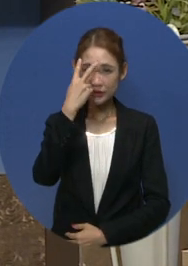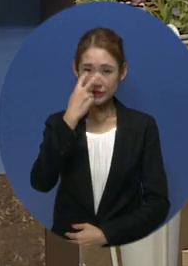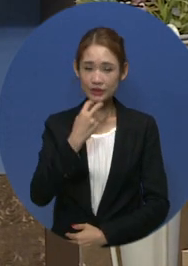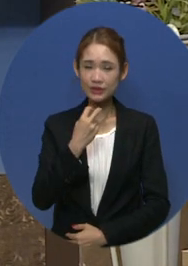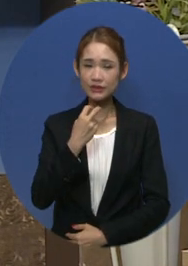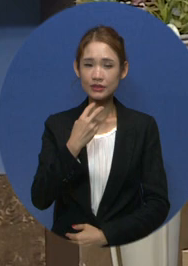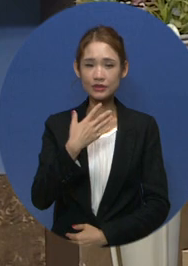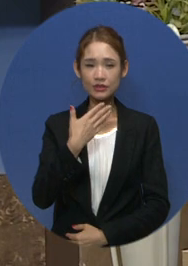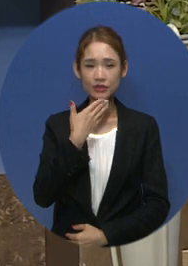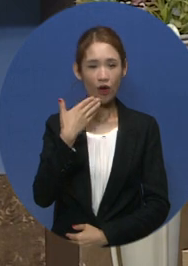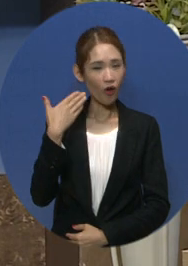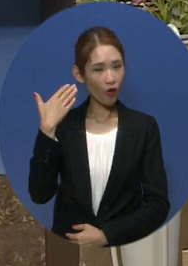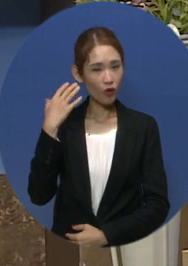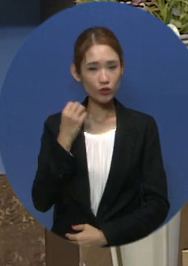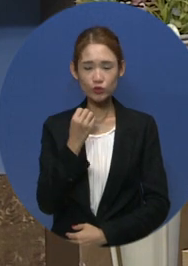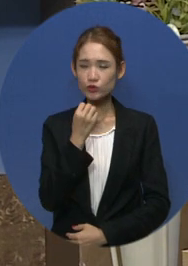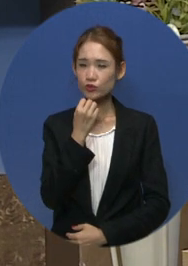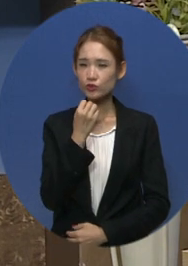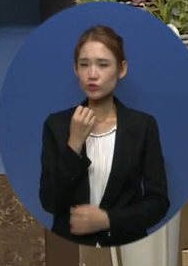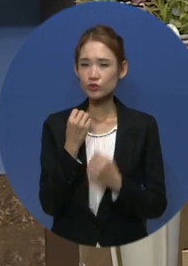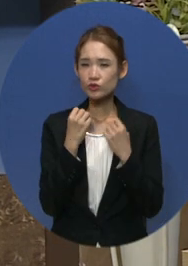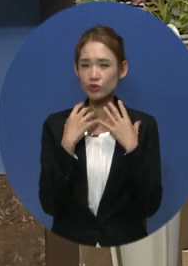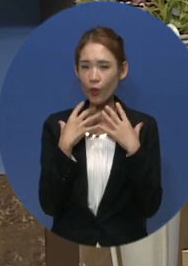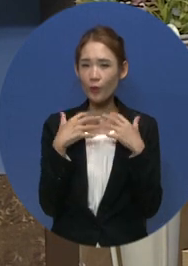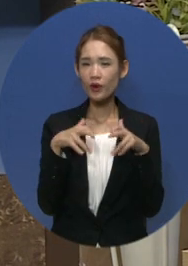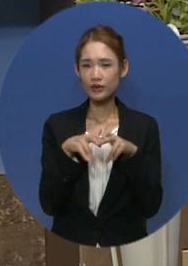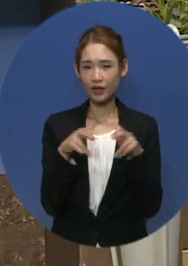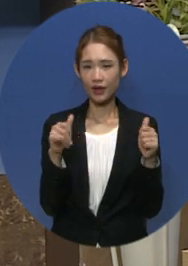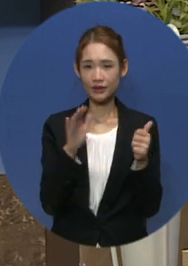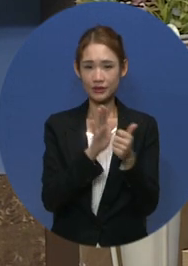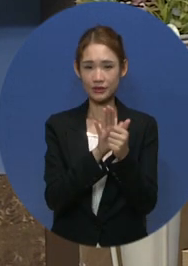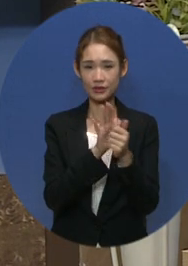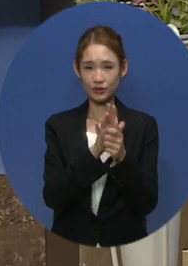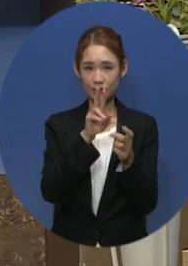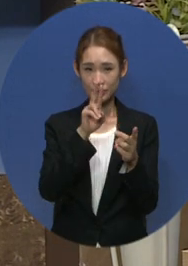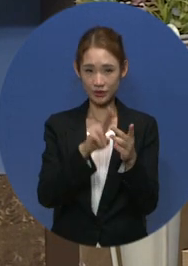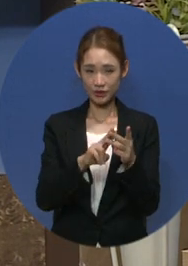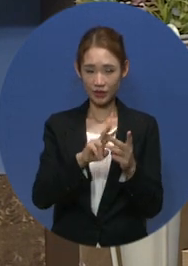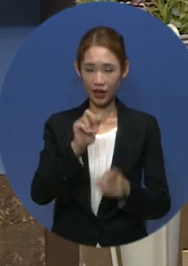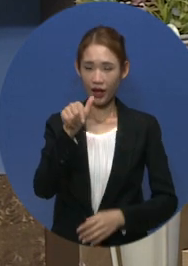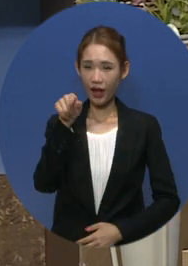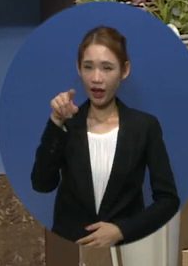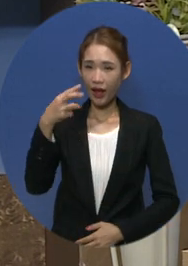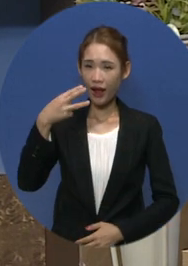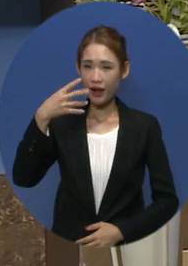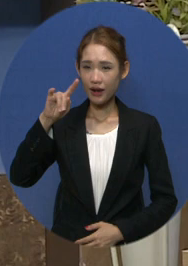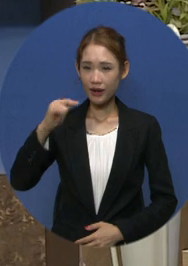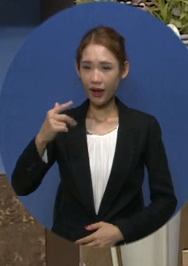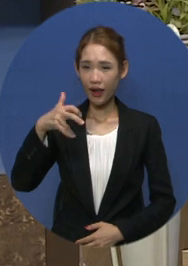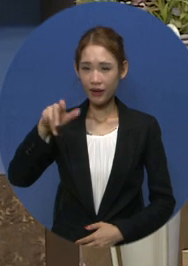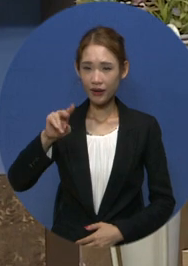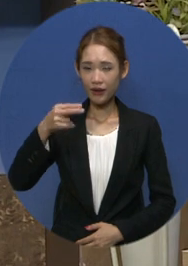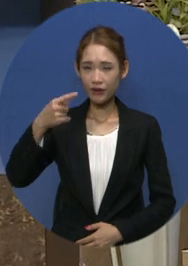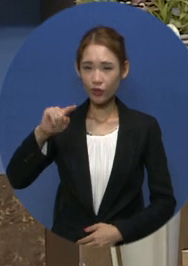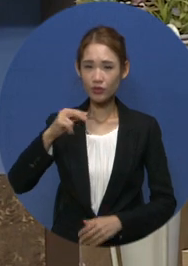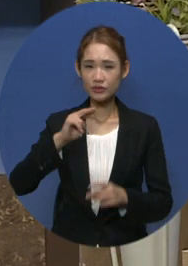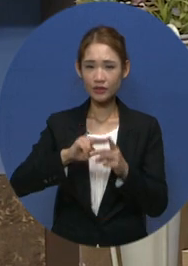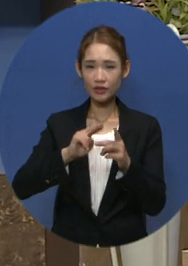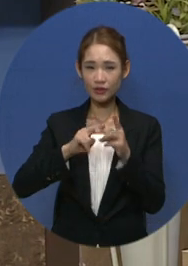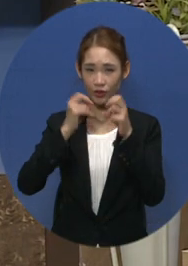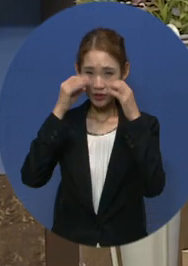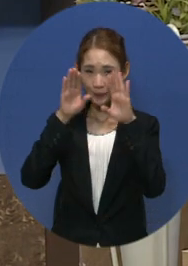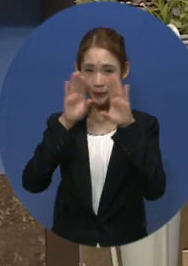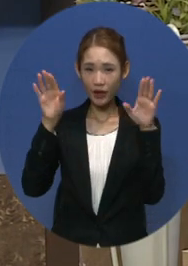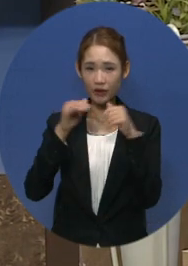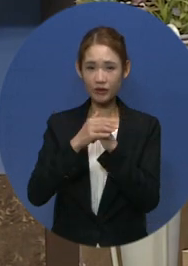최초로 시청각 중복 장애인 지원센터인 헬렌 켈러 센터를 개소하셨다고 들었습니다. 그렇습니다. 이 헬렌